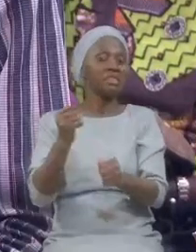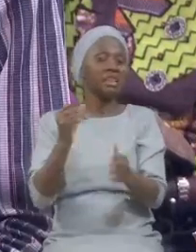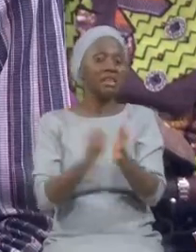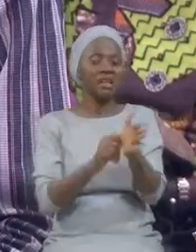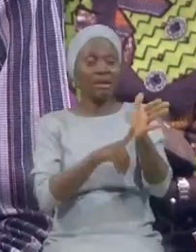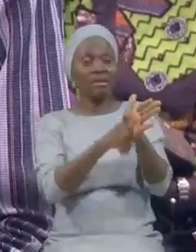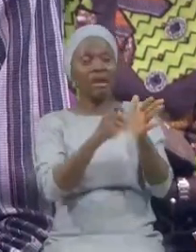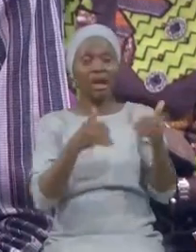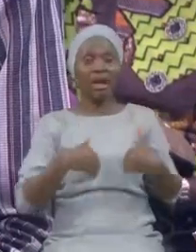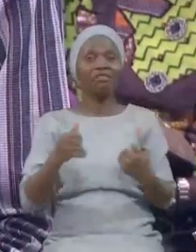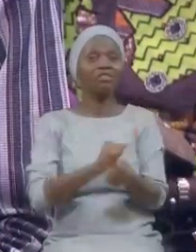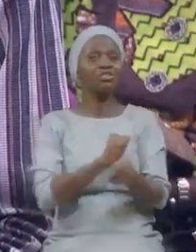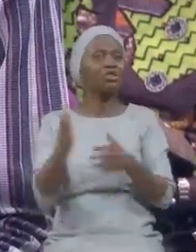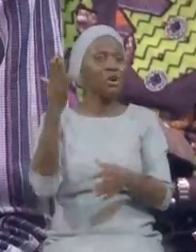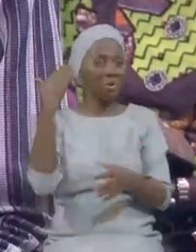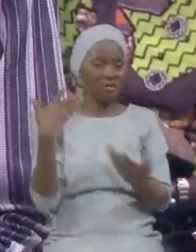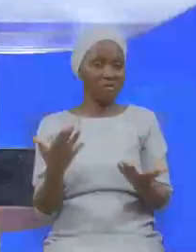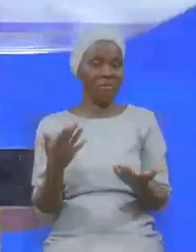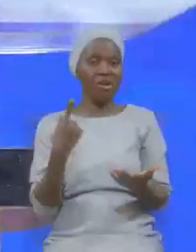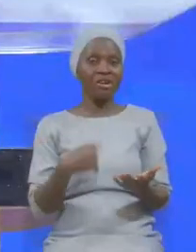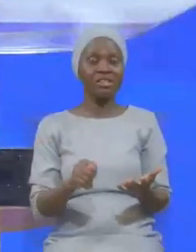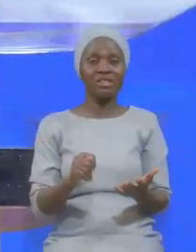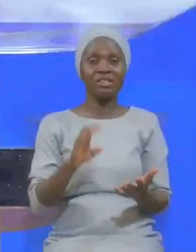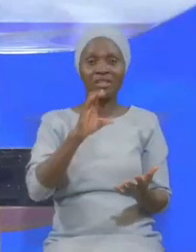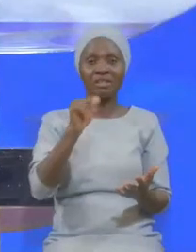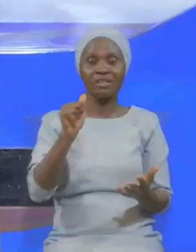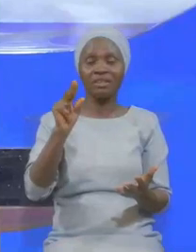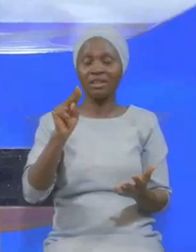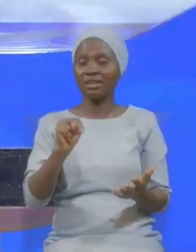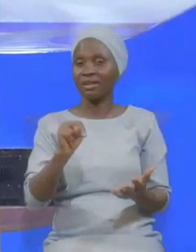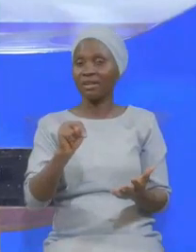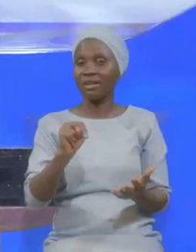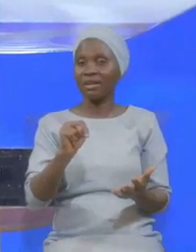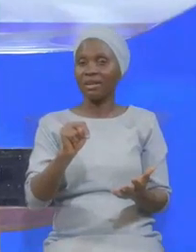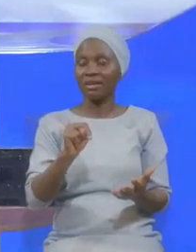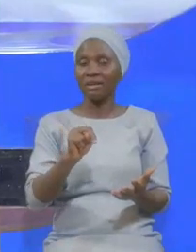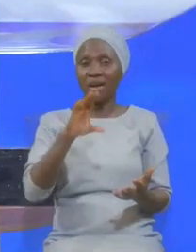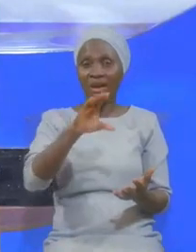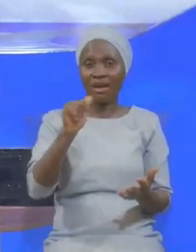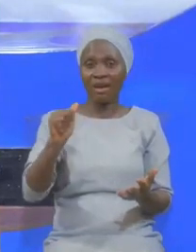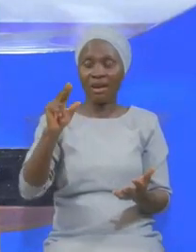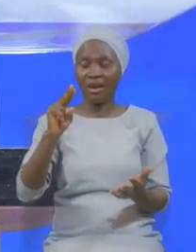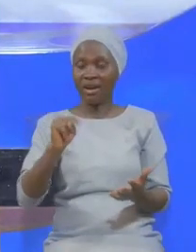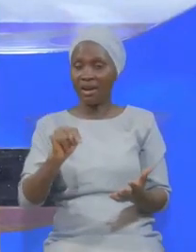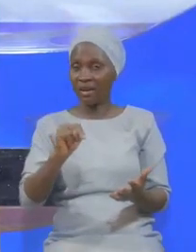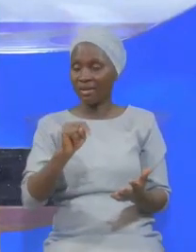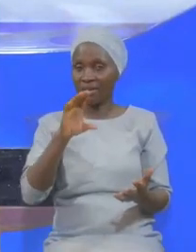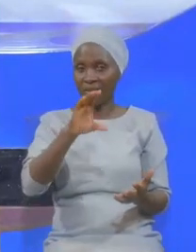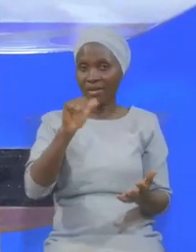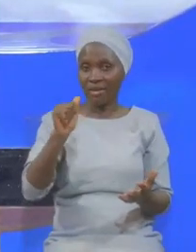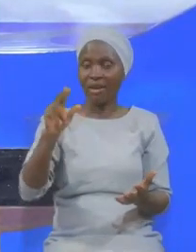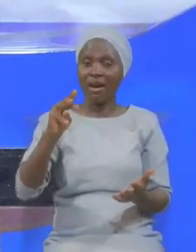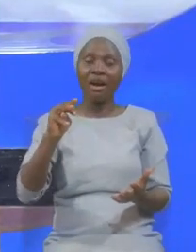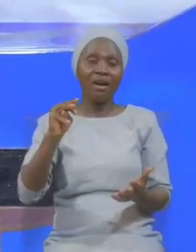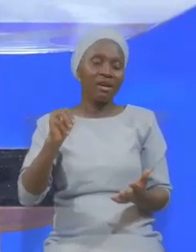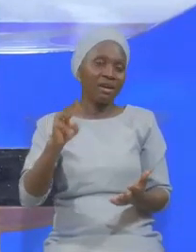le rasil et le gazam. Ma grande armée que j'avais envoyée contre vous.